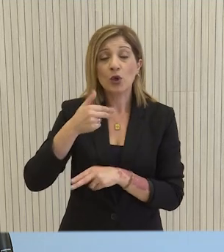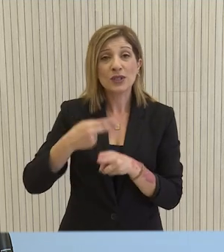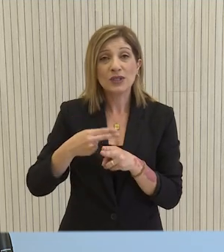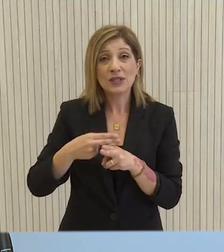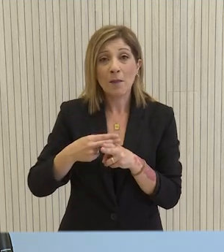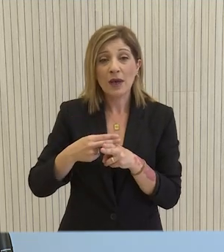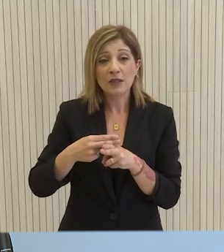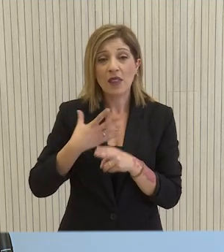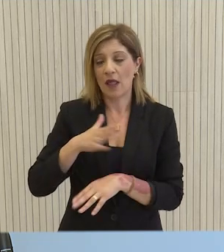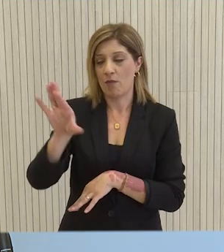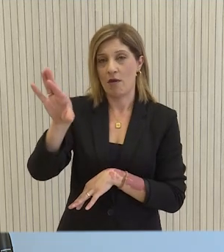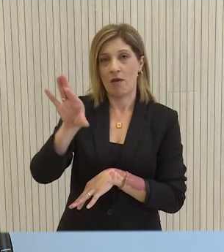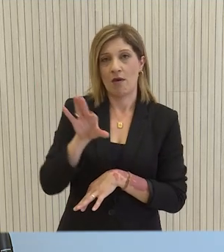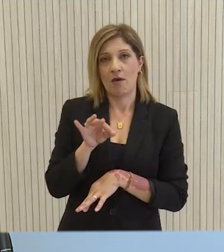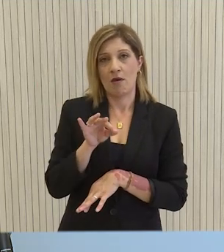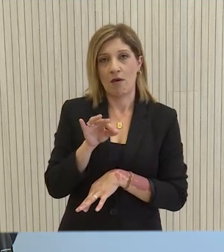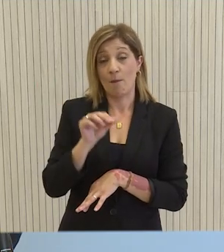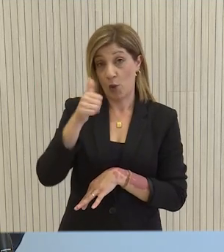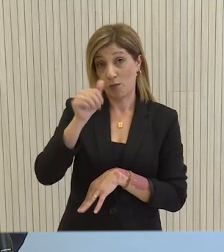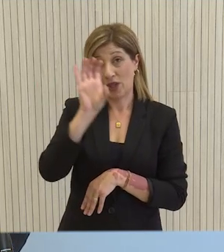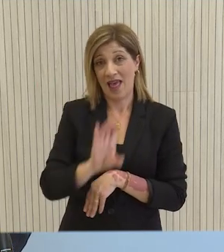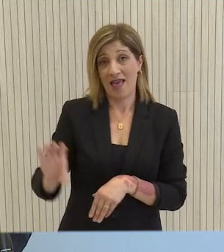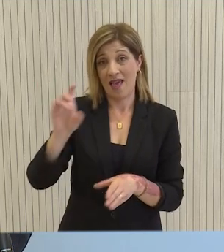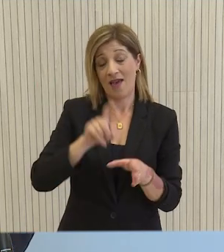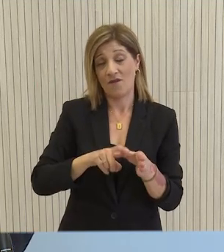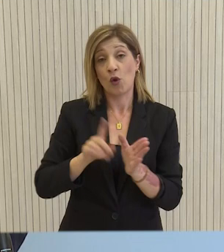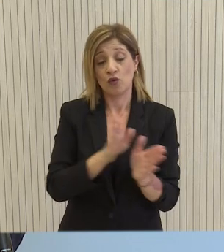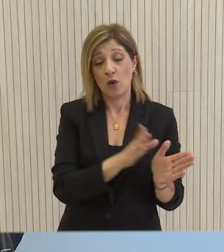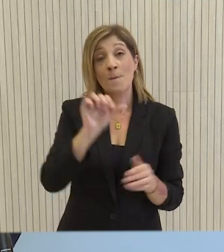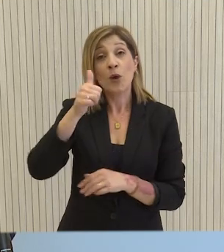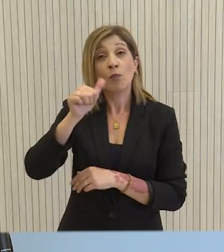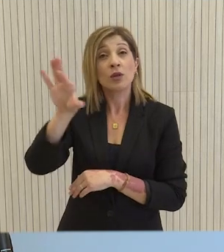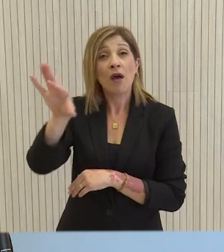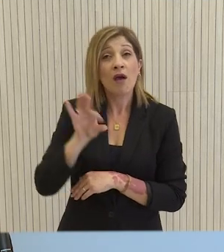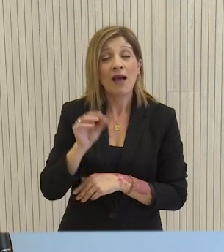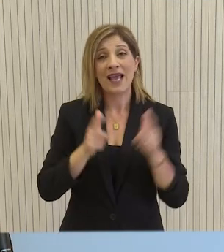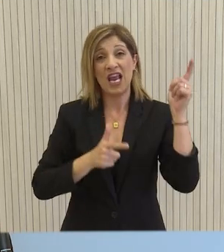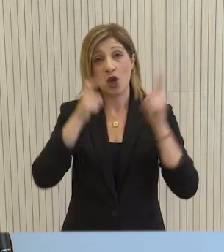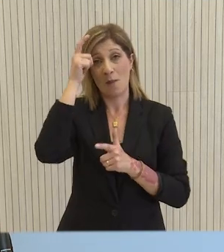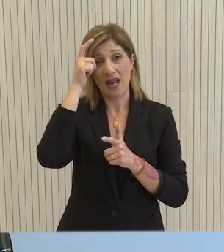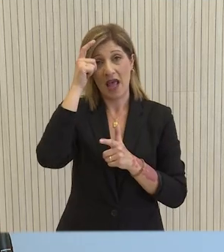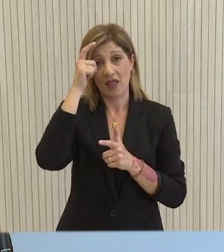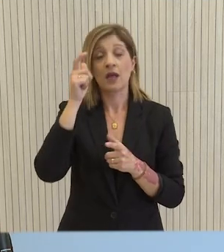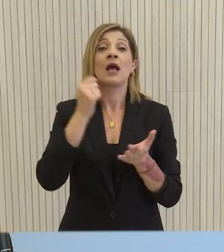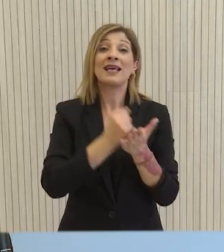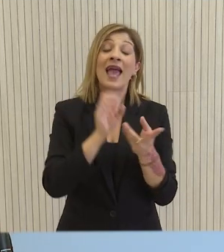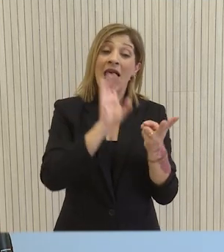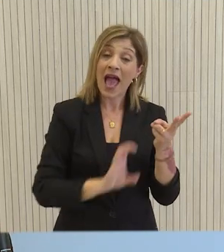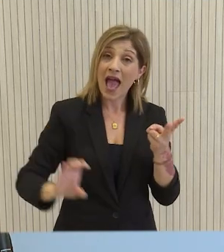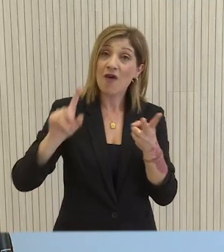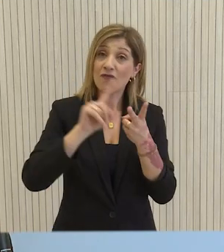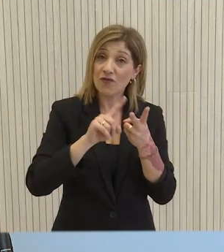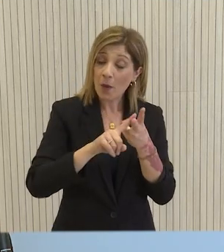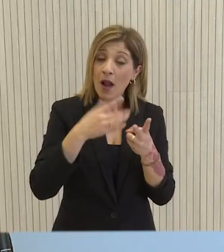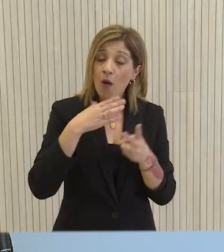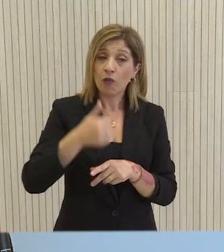ήταν ακριβώς ο διορισμός απεσταλμένο από πλευράς του Γενικού Γραμματέα των ΗΕ. Βρίσκεται στις επαφές μας σε επίπεδο Ευρωπαϊκής Ένωσης ακριβώς η